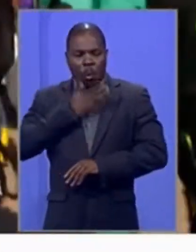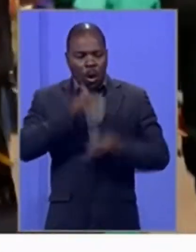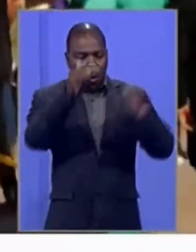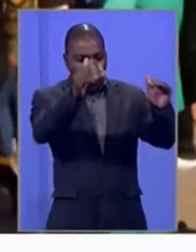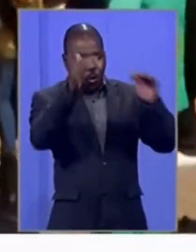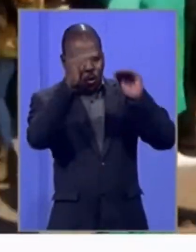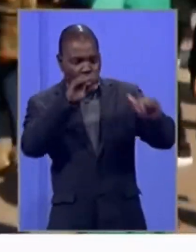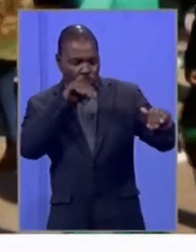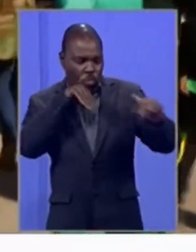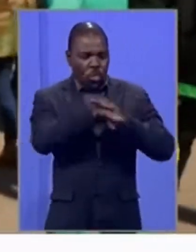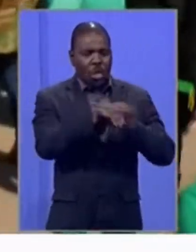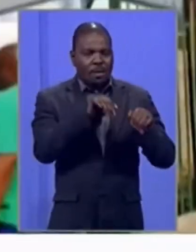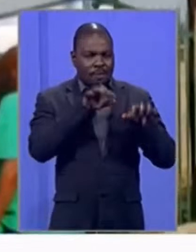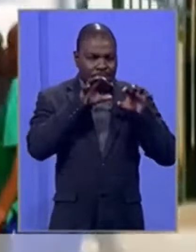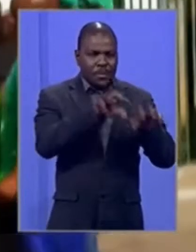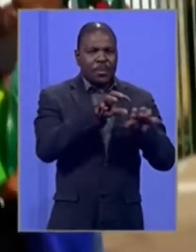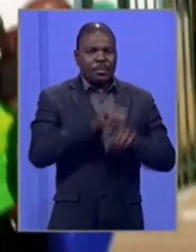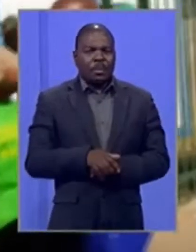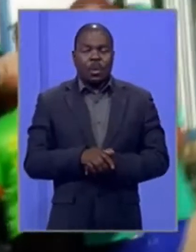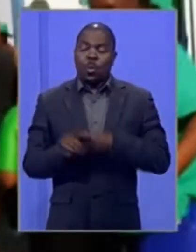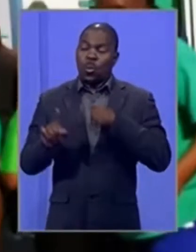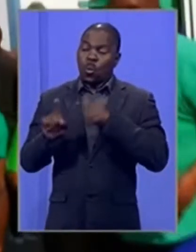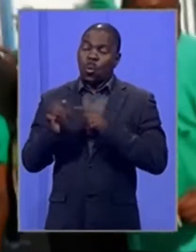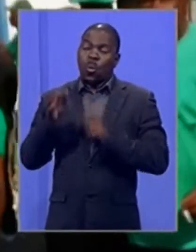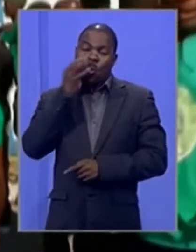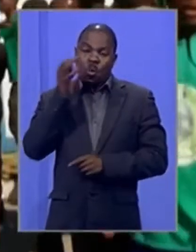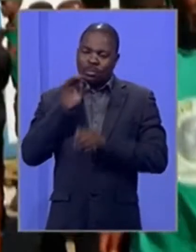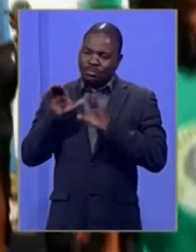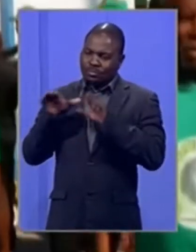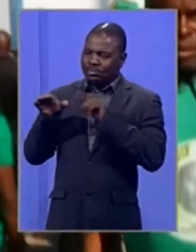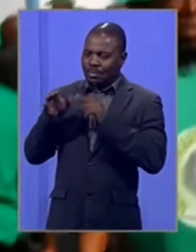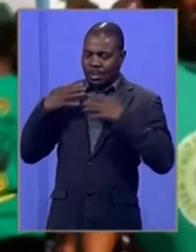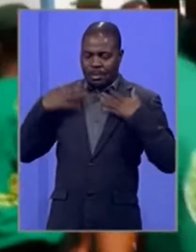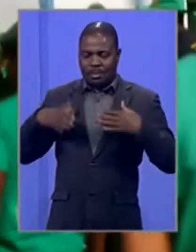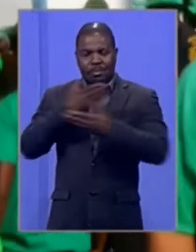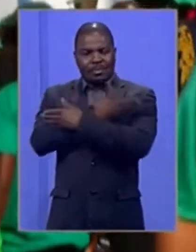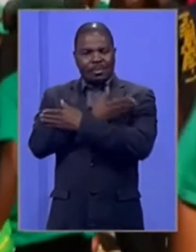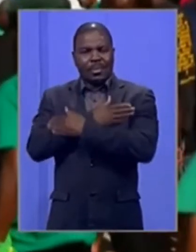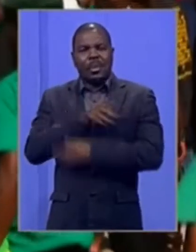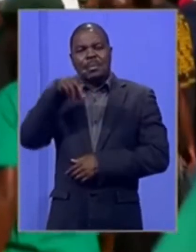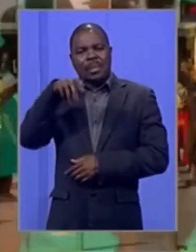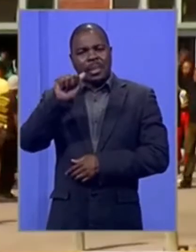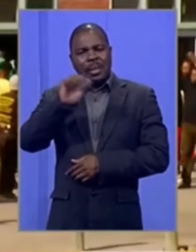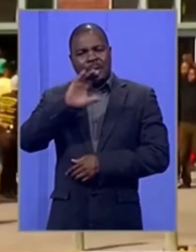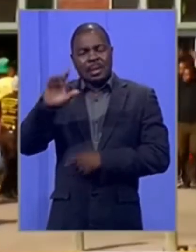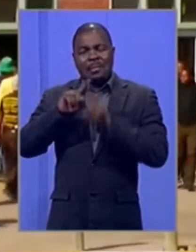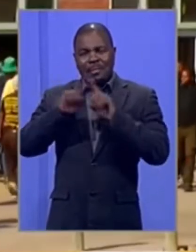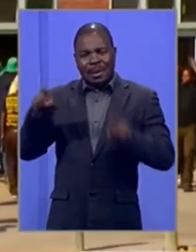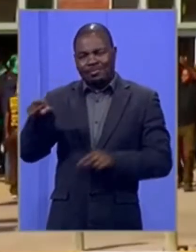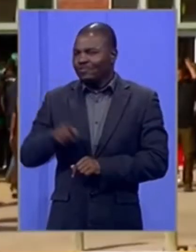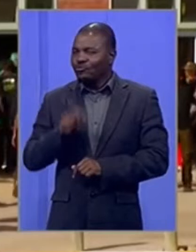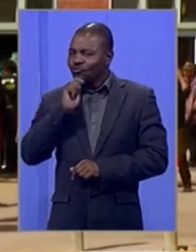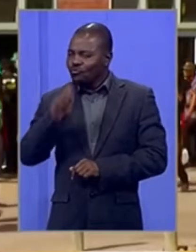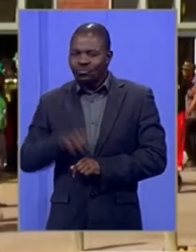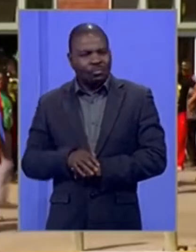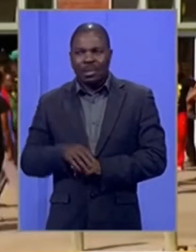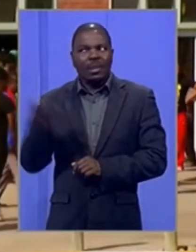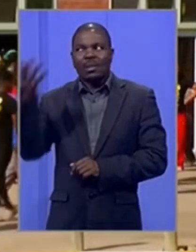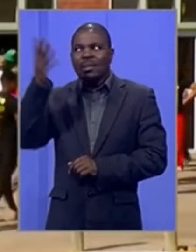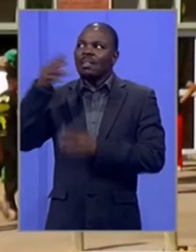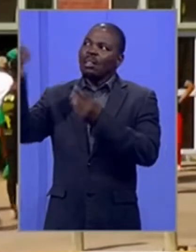se tlong ho tshwarelwa ka ho yona. Ho ya ka Mphasha, sehlopha sena le ha se apere diaparo tsa mokga, empa ke batho ba rekilweng ho tla baka